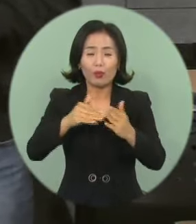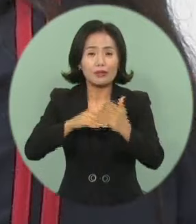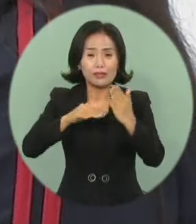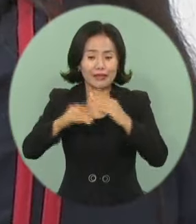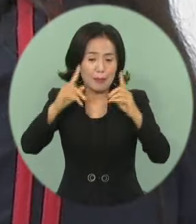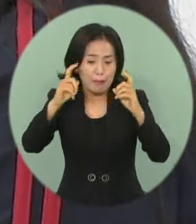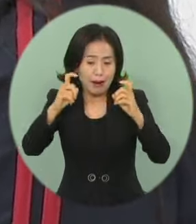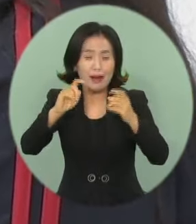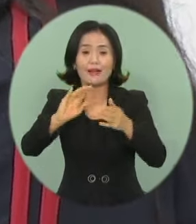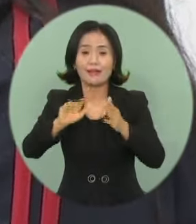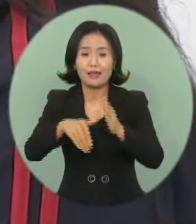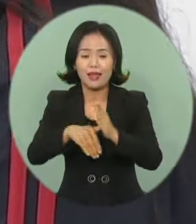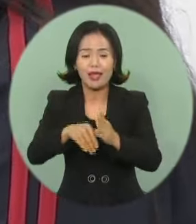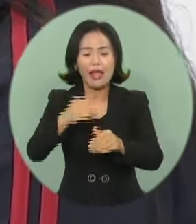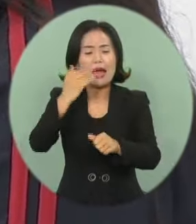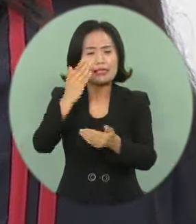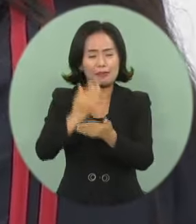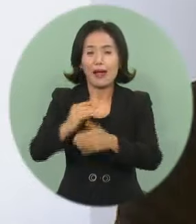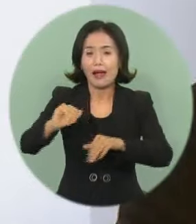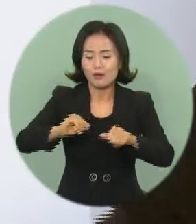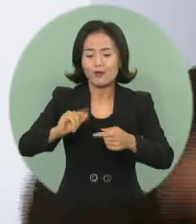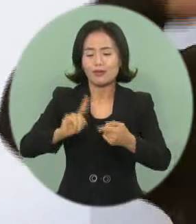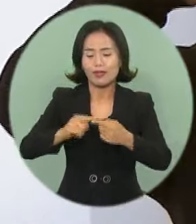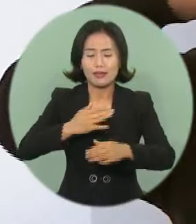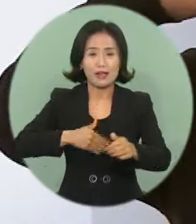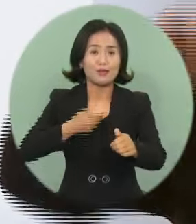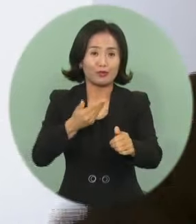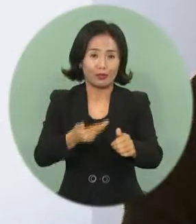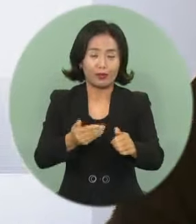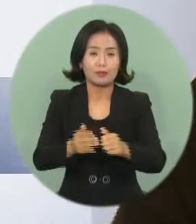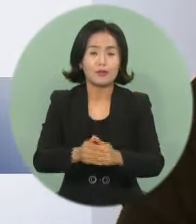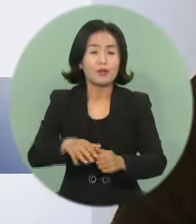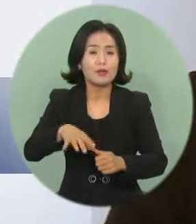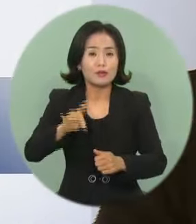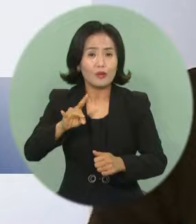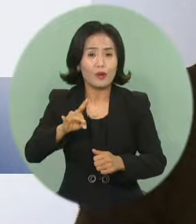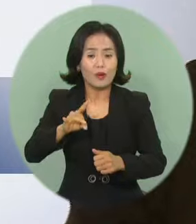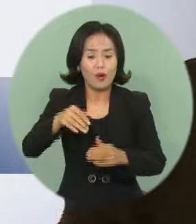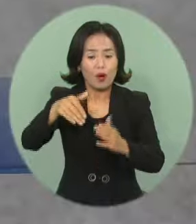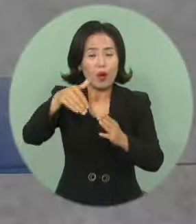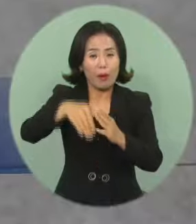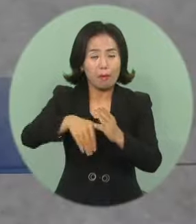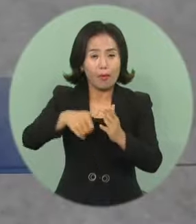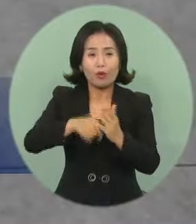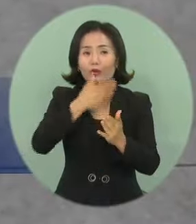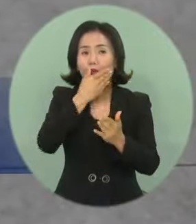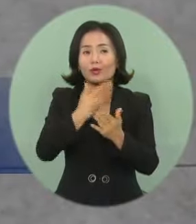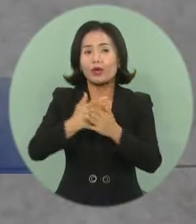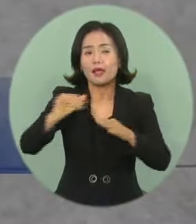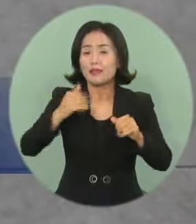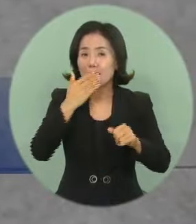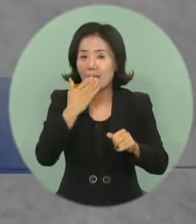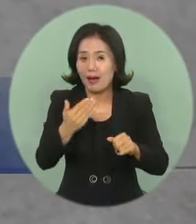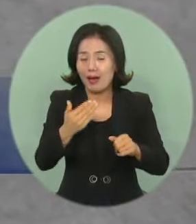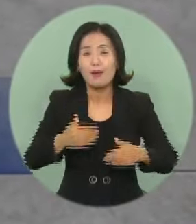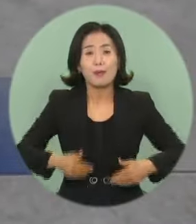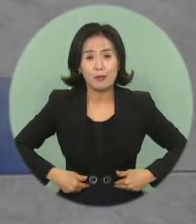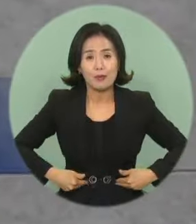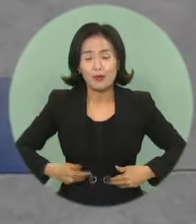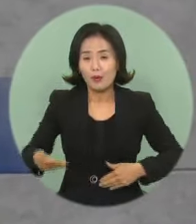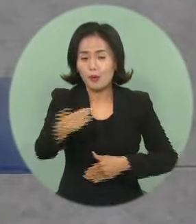인증 촬영을 할 때도 하지 말아야 할 행동을 알려줍니다. 처음 얻게 된 한 표를 소중하게 행사할 수 있도록